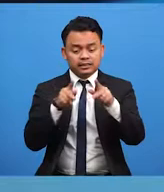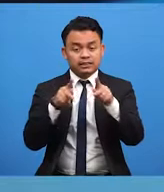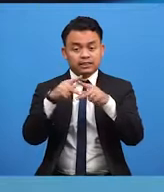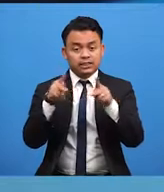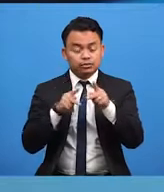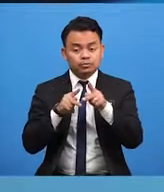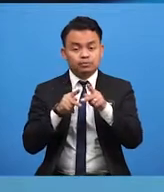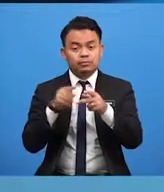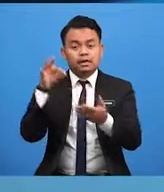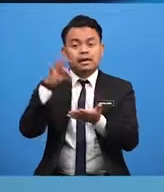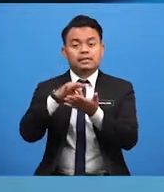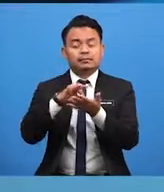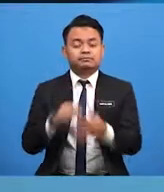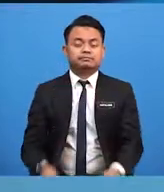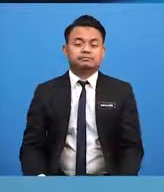Tahukah anda